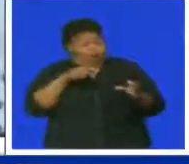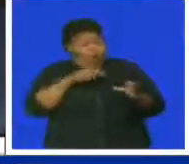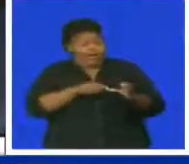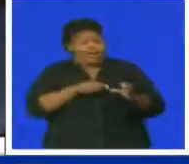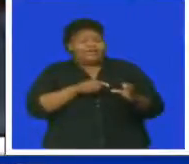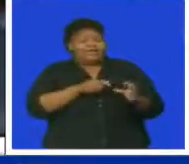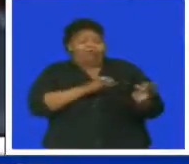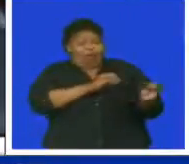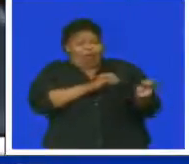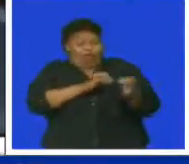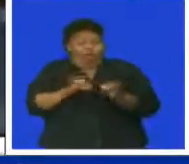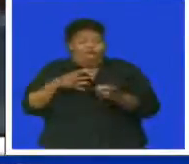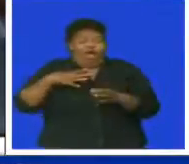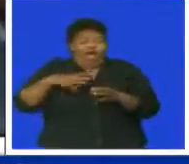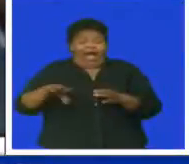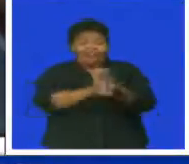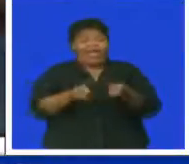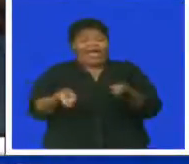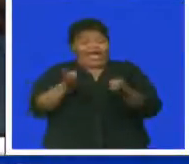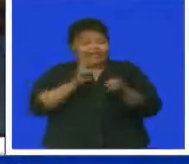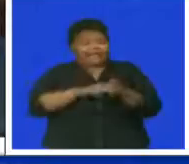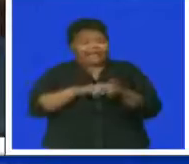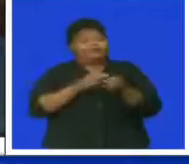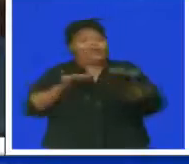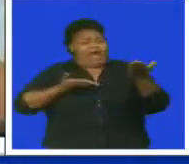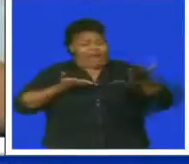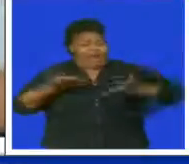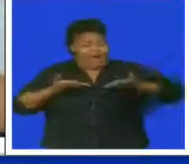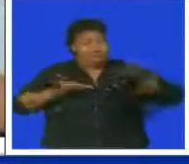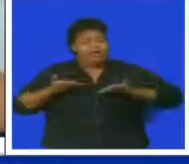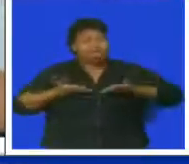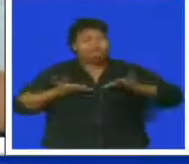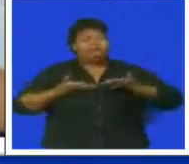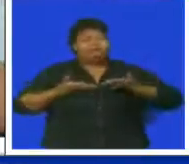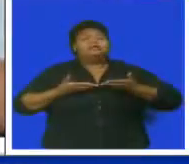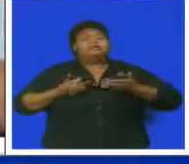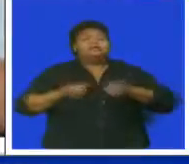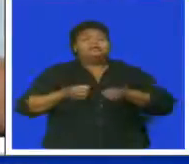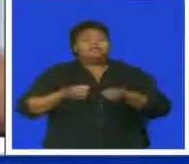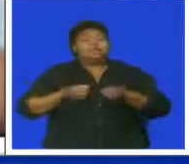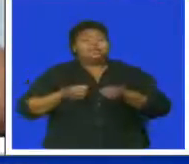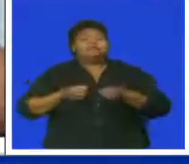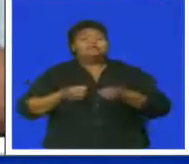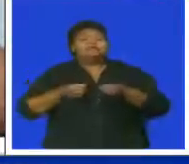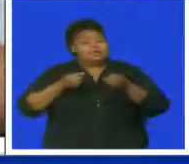kuba phansi betinkampane kanye nakuto tishelive kude kuncubeke lobucala lapha eveni. Umbiko.